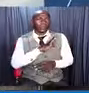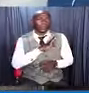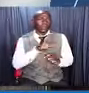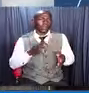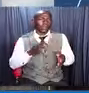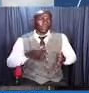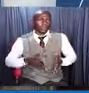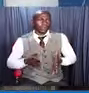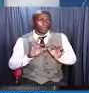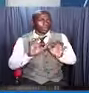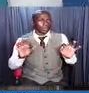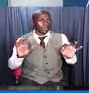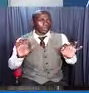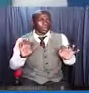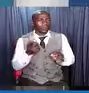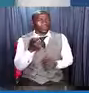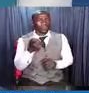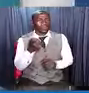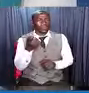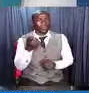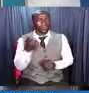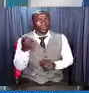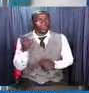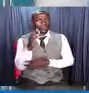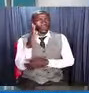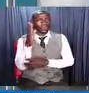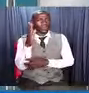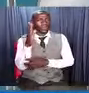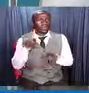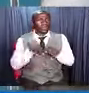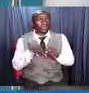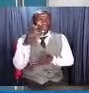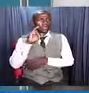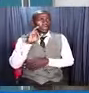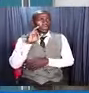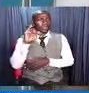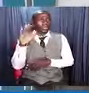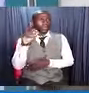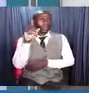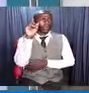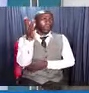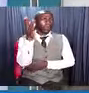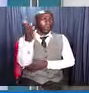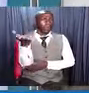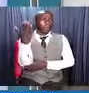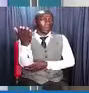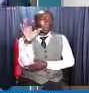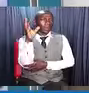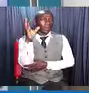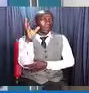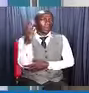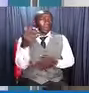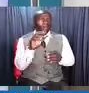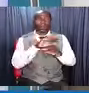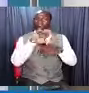for the kila mahali. And there is nothing. Itawi moja. Miti kama hiyo iko. It's just a leaf. Some of these trees. Itawi moja ndio lina maua. It's just a leaf that has the flower. Lakini